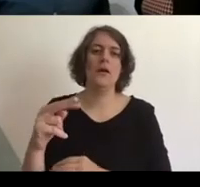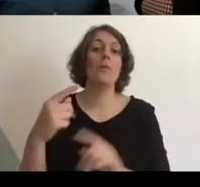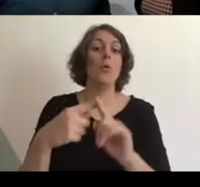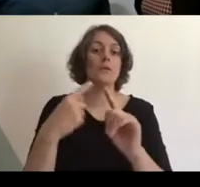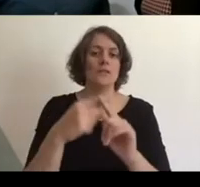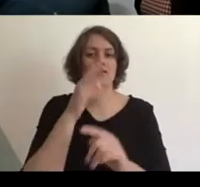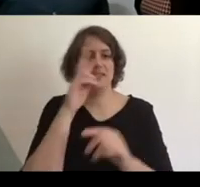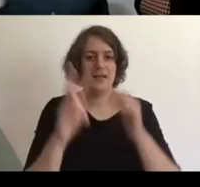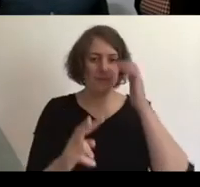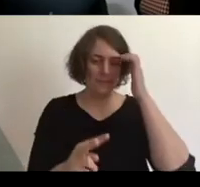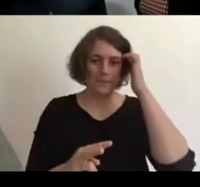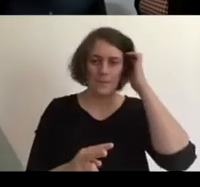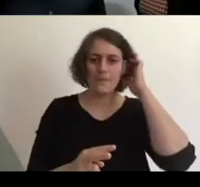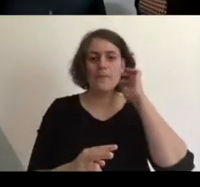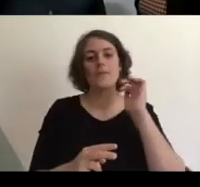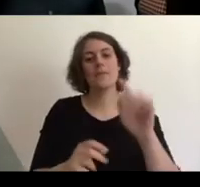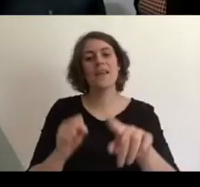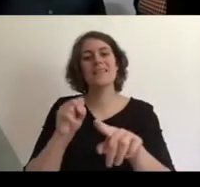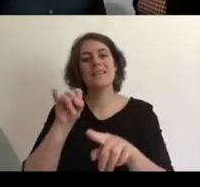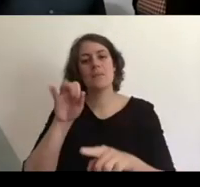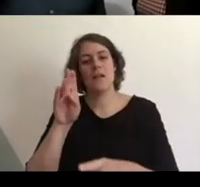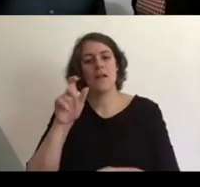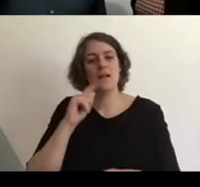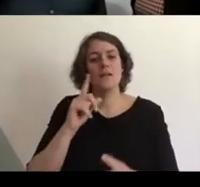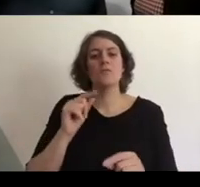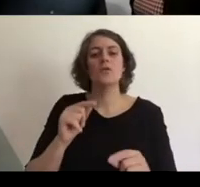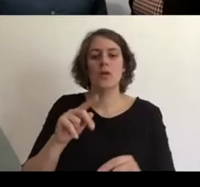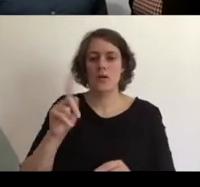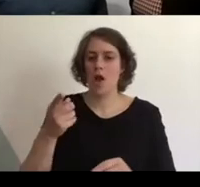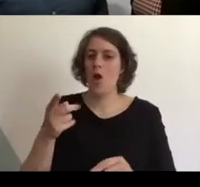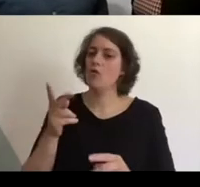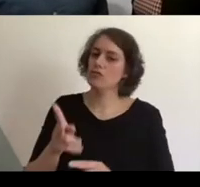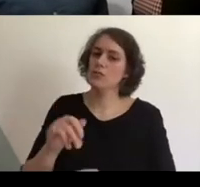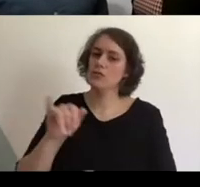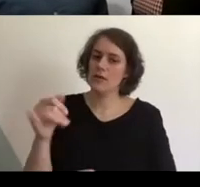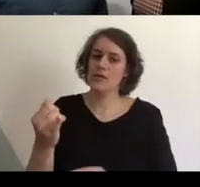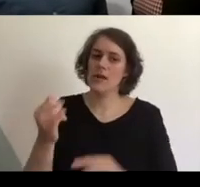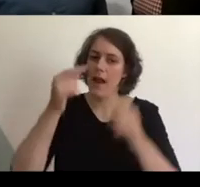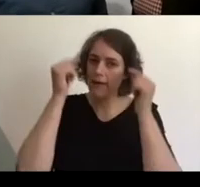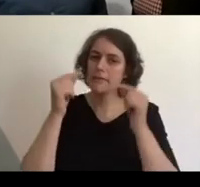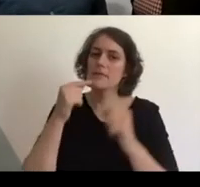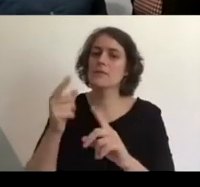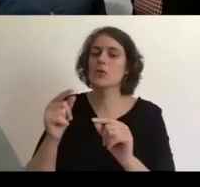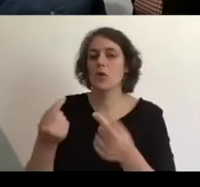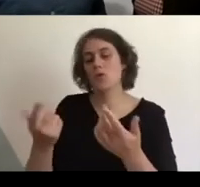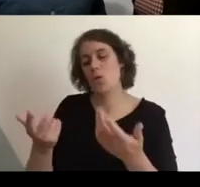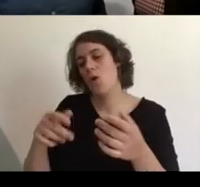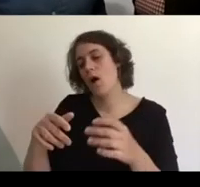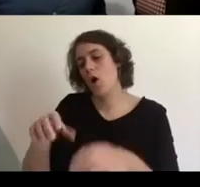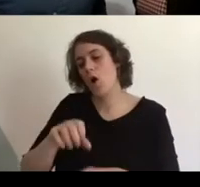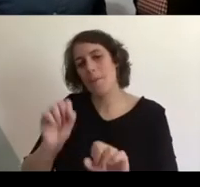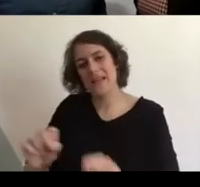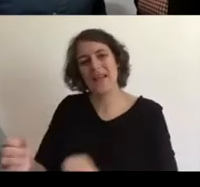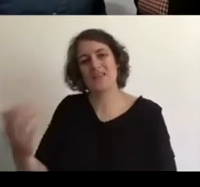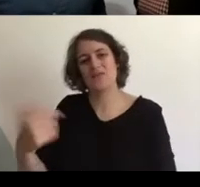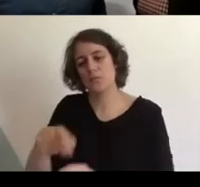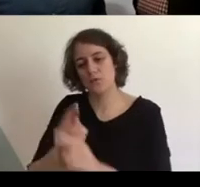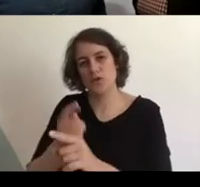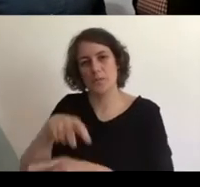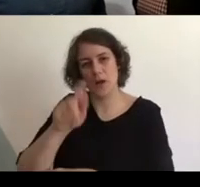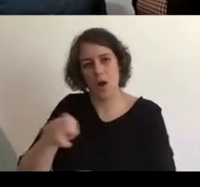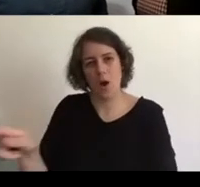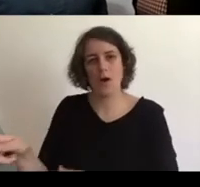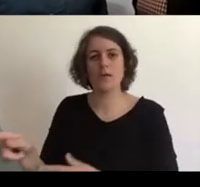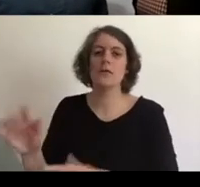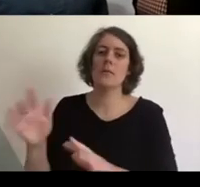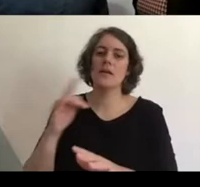so Kompetenzen, die eben mit bestimmte Menschen einfach auch haben können. Und das ist im Grunde genommen, man spricht manchmal auch